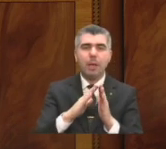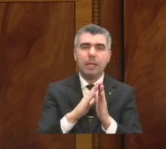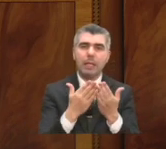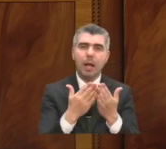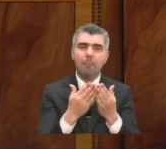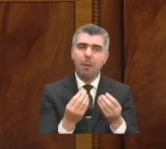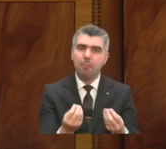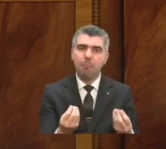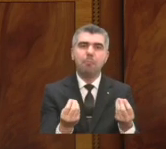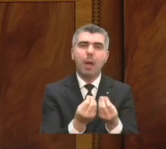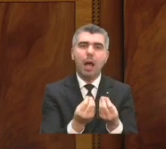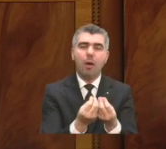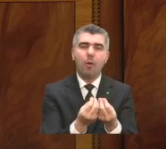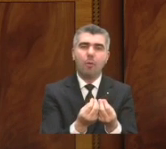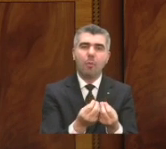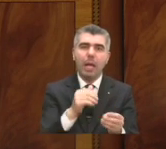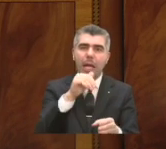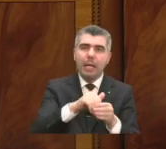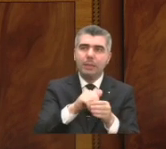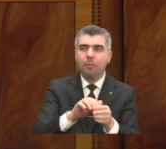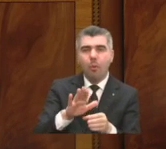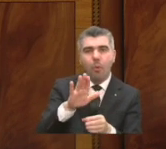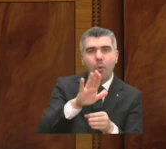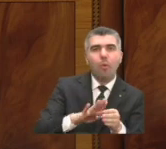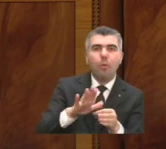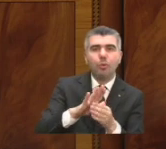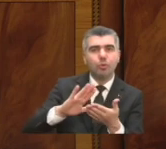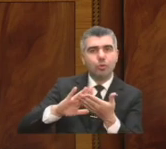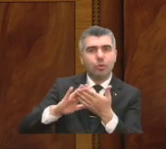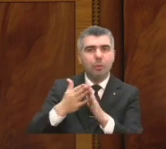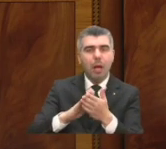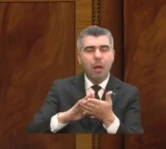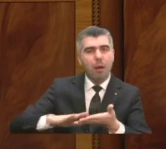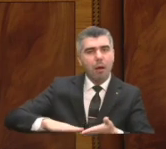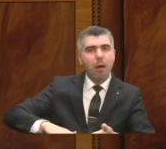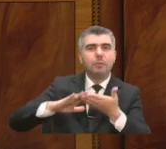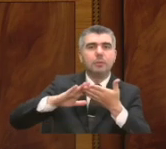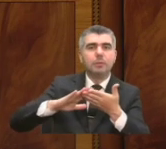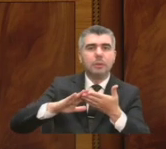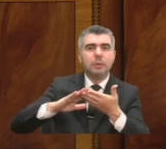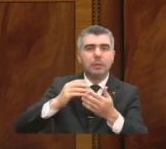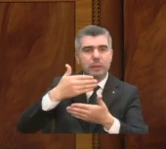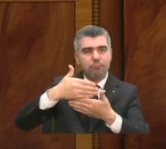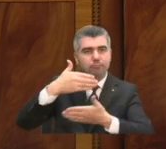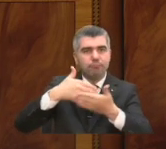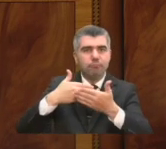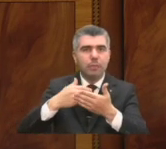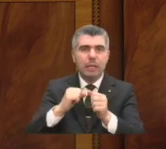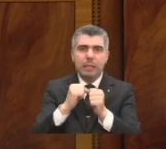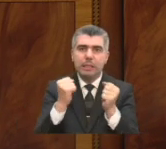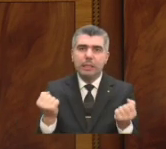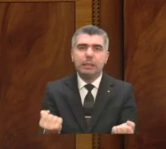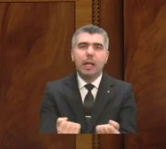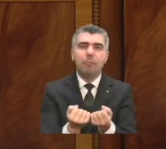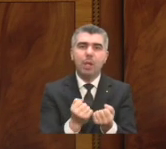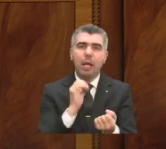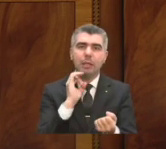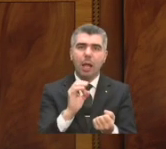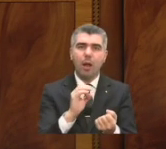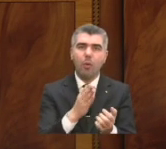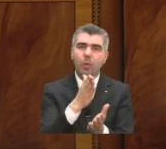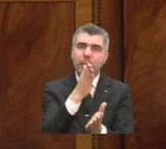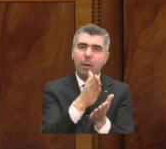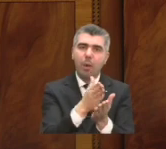كل القوى الحية في وطننا من أجل الارتقاء بمسارنا التنموي وتوطيد بنائنا